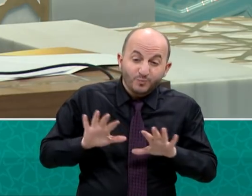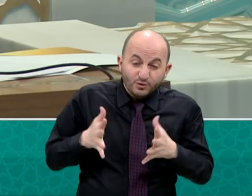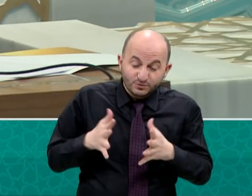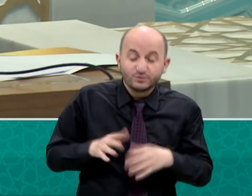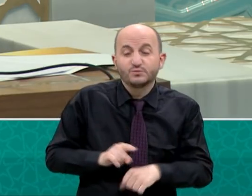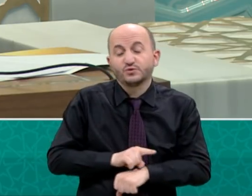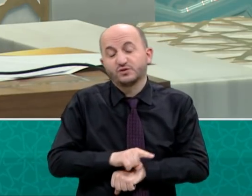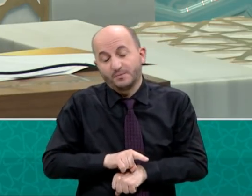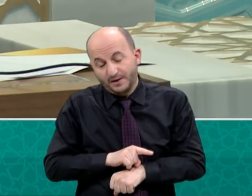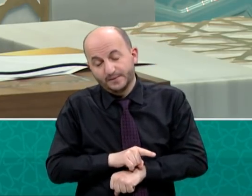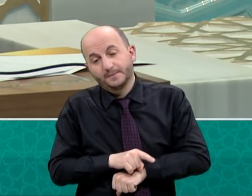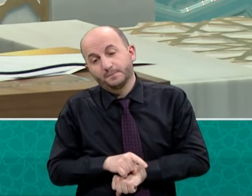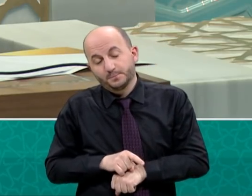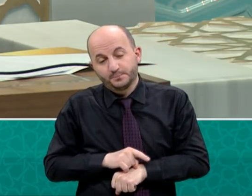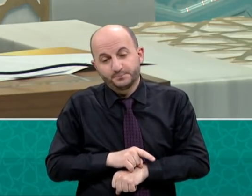zaman,